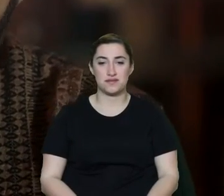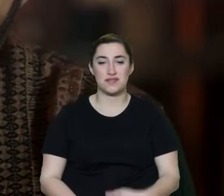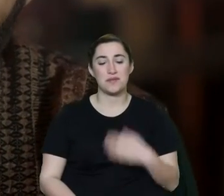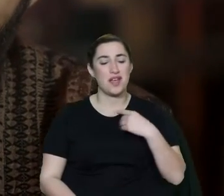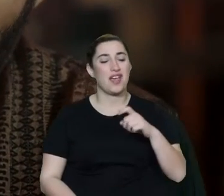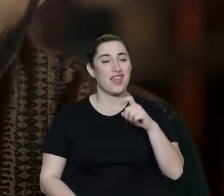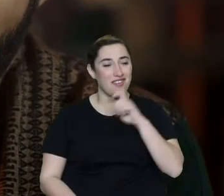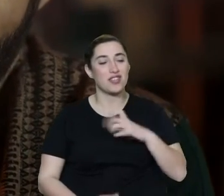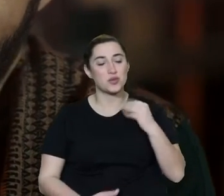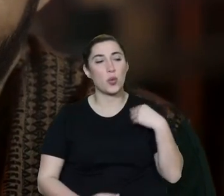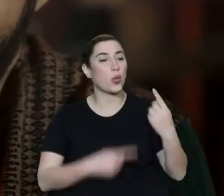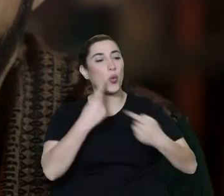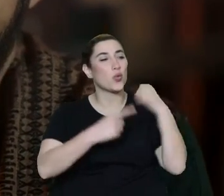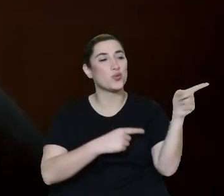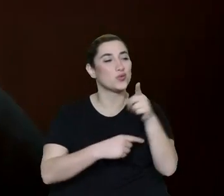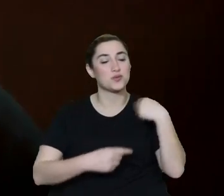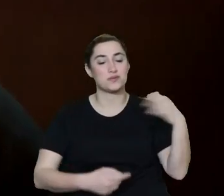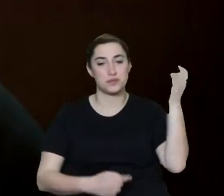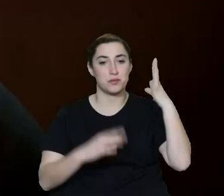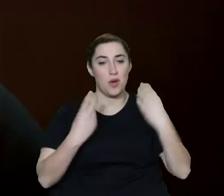Gayri ihtiyari konuşulanları işittim şeyhim.